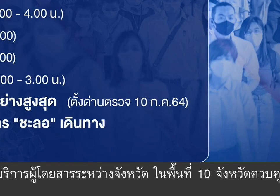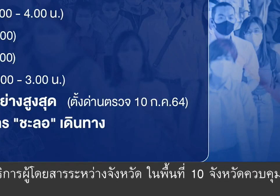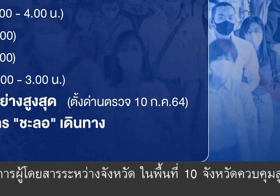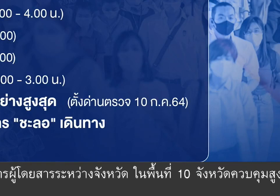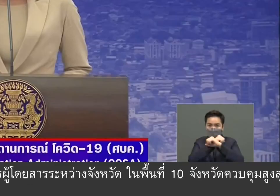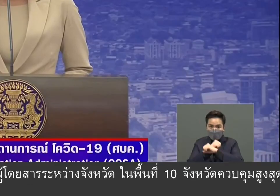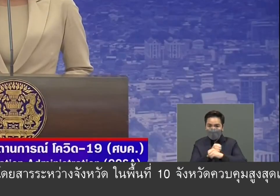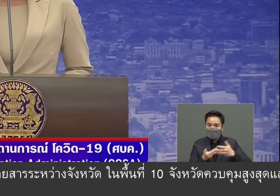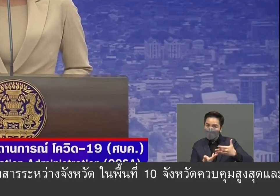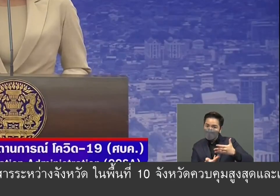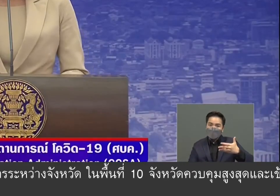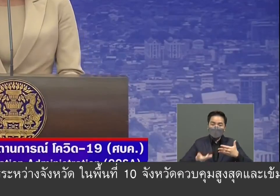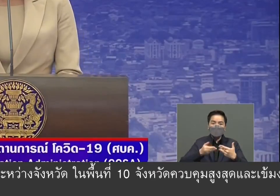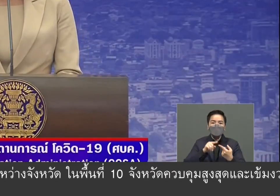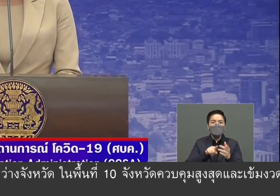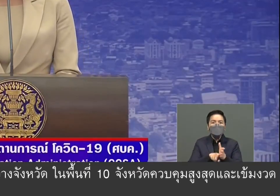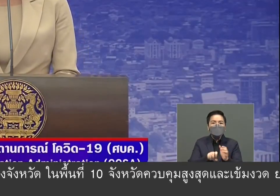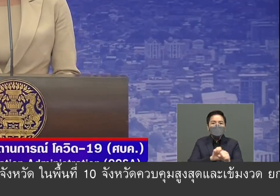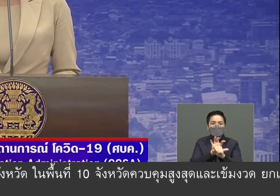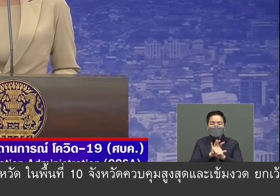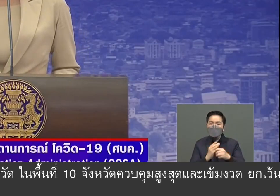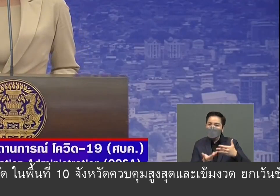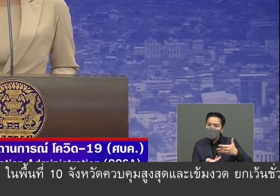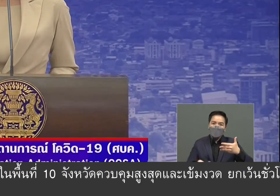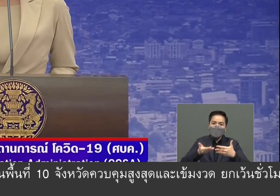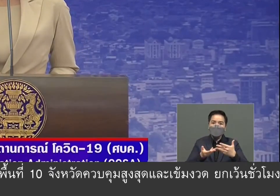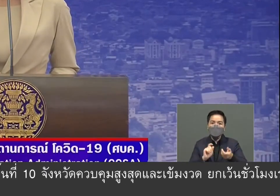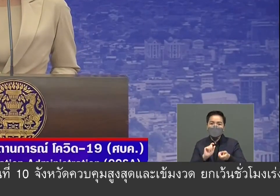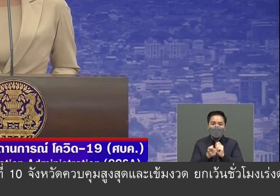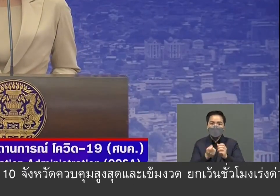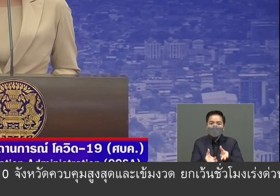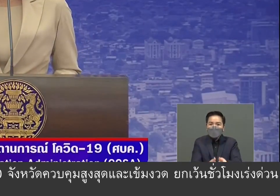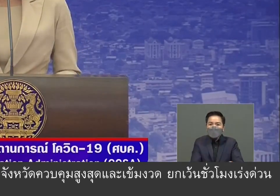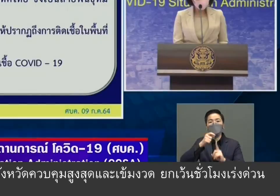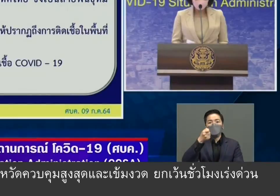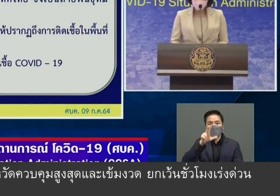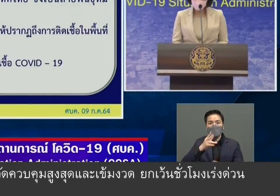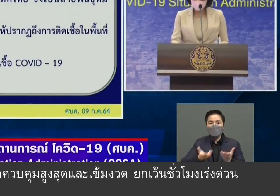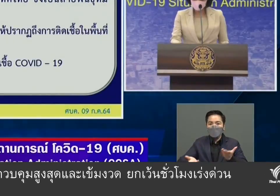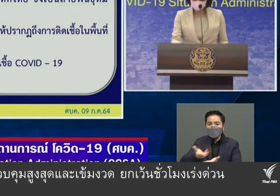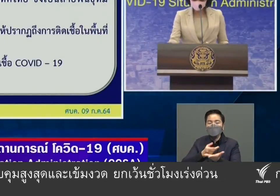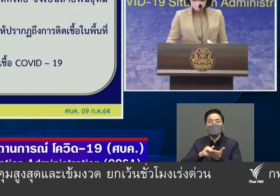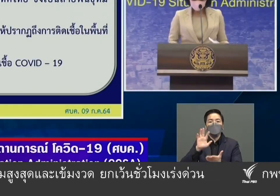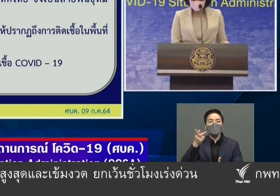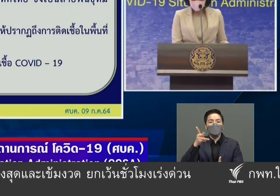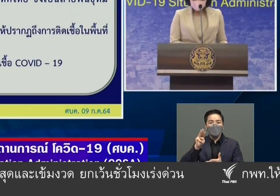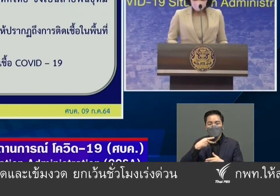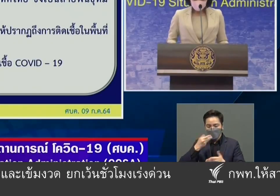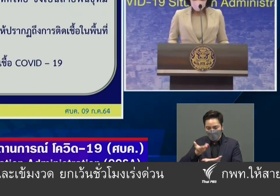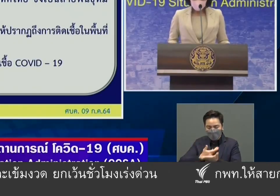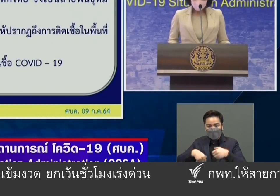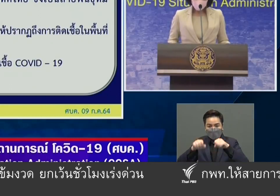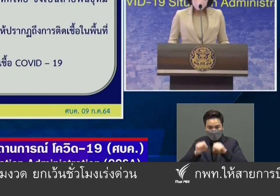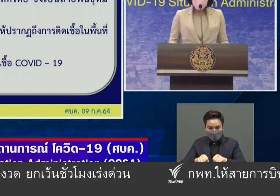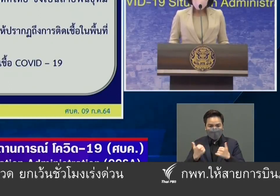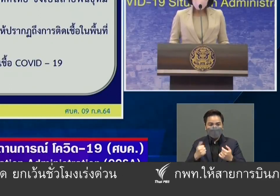เร่งฉีดวัคซีนเร่งตรวจหาเชิงรุกนี่คือข้อเรียกร้องแต่มันจะเกิดขึ้นหรือไม่เนี่ยอย่างน้อยๆวันนี้อาจจะได้เริ่มเห็นแนวทางกันวันนี้เป็นวัน